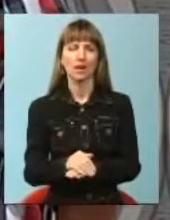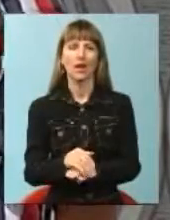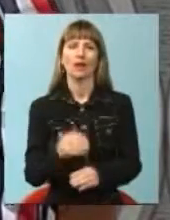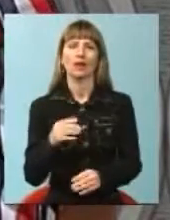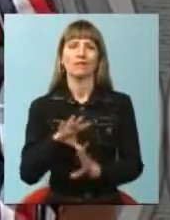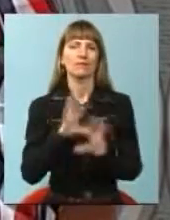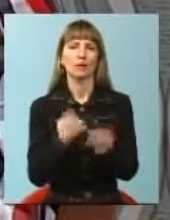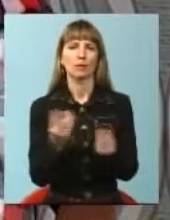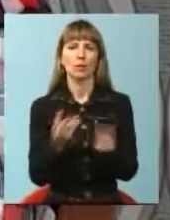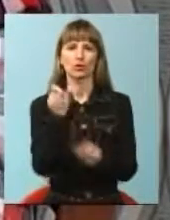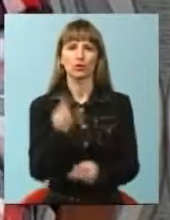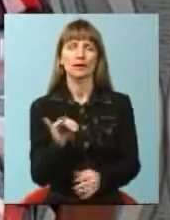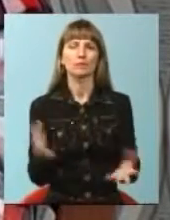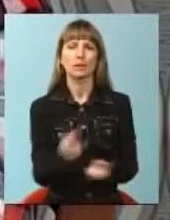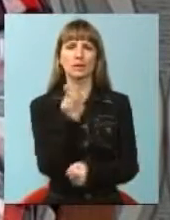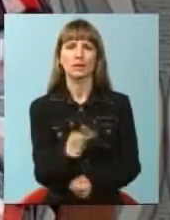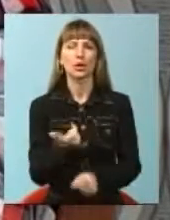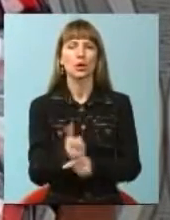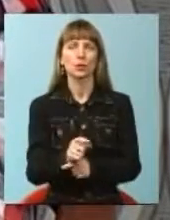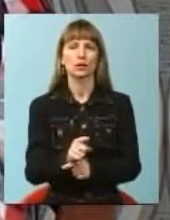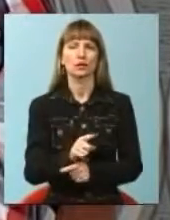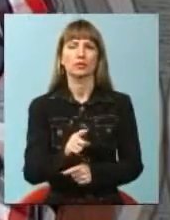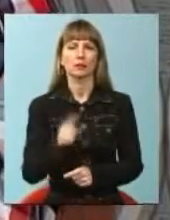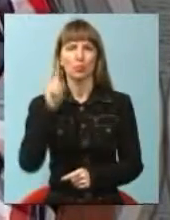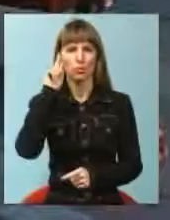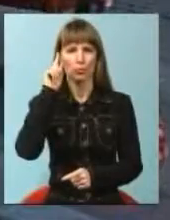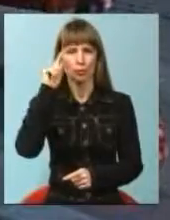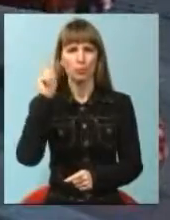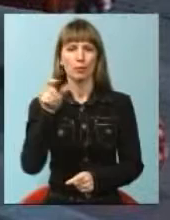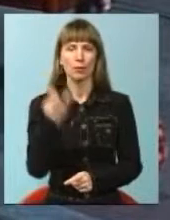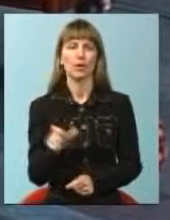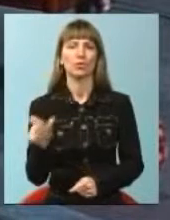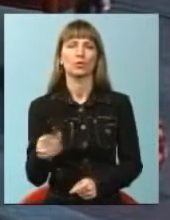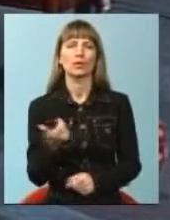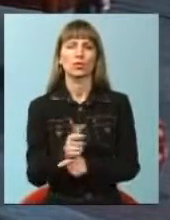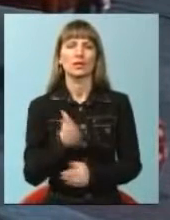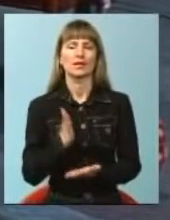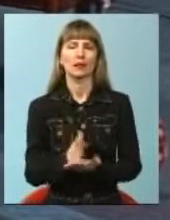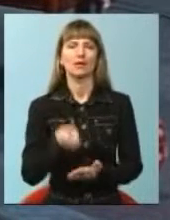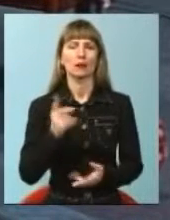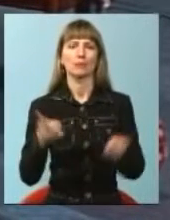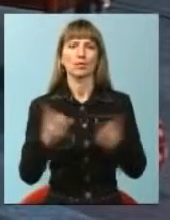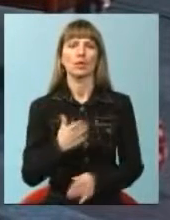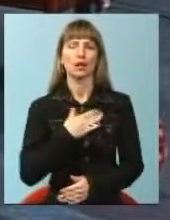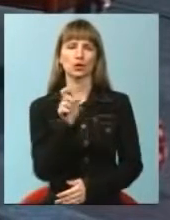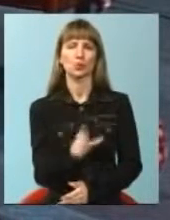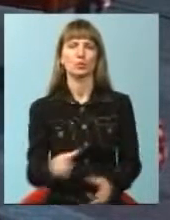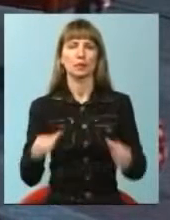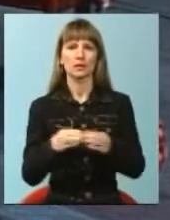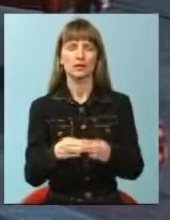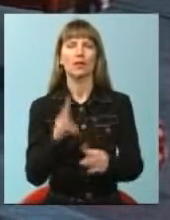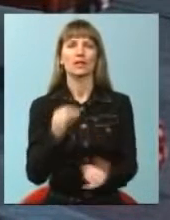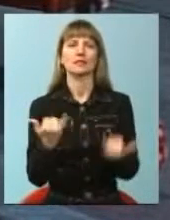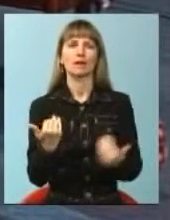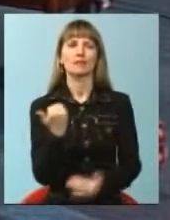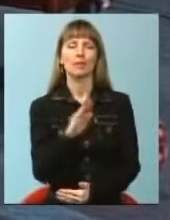взагалі, пожежники, рятувальники – це дійсно таке дуже вмілі люди і дуже вони є дуже такими реально потрібними нашому суспільству. Ну і на